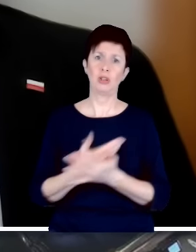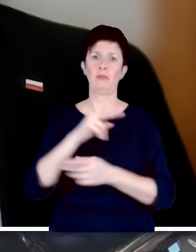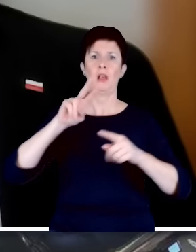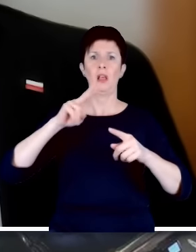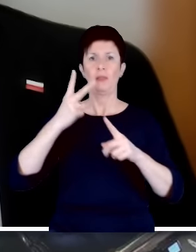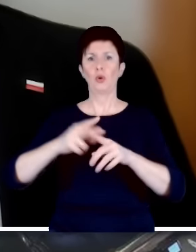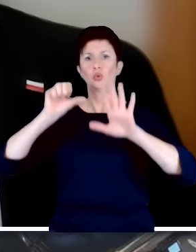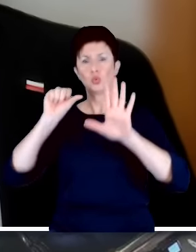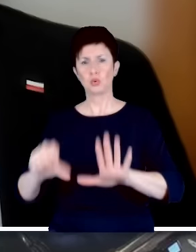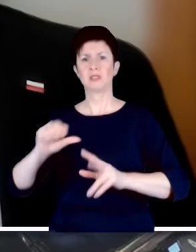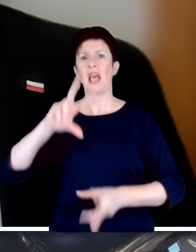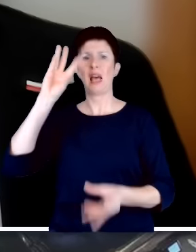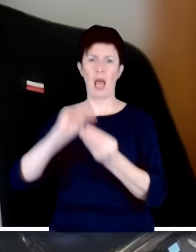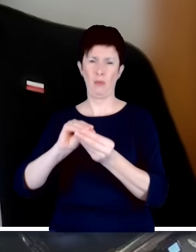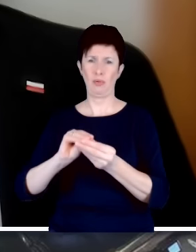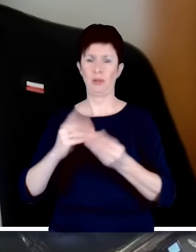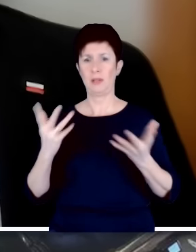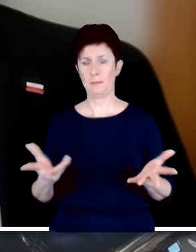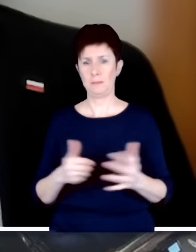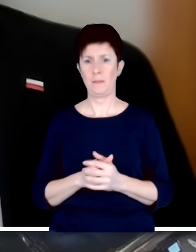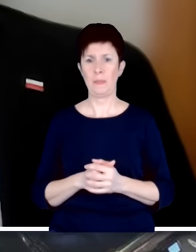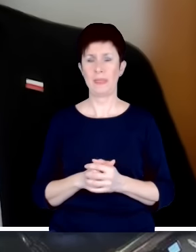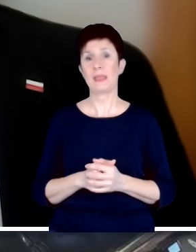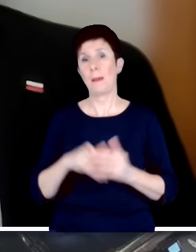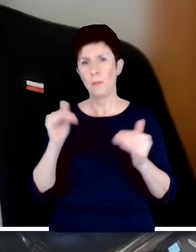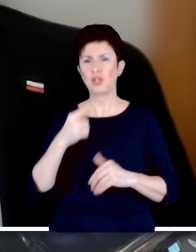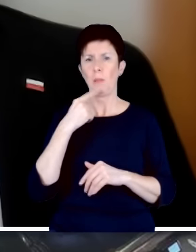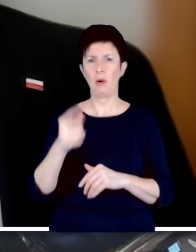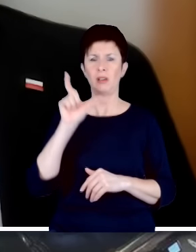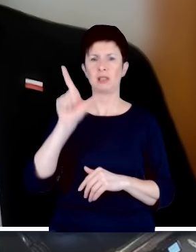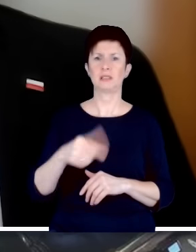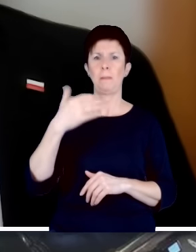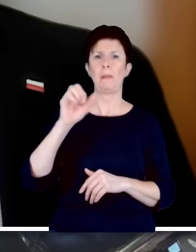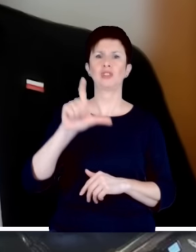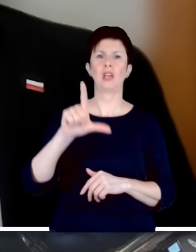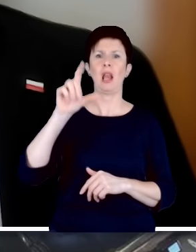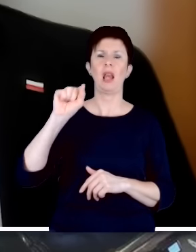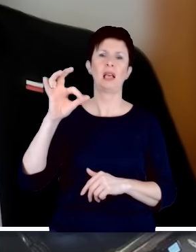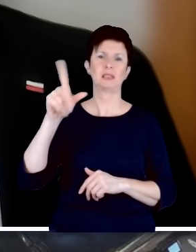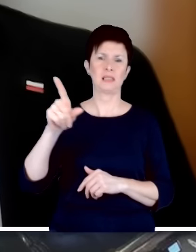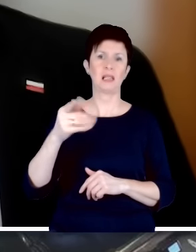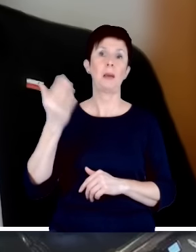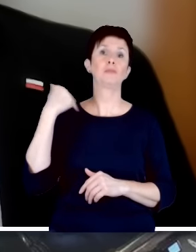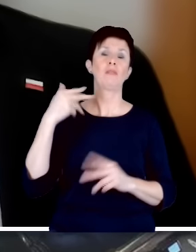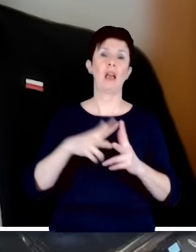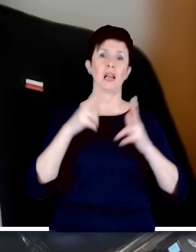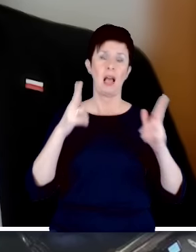tezę. Można tu mieć pełną obawę, no dość powiedzieć, że pan Maciej Lasek jako poseł był w poprzedniej kadencji, jest